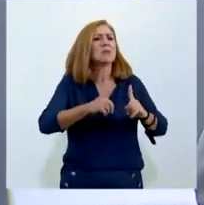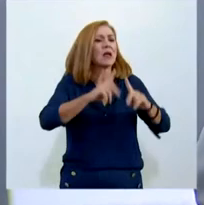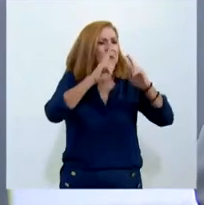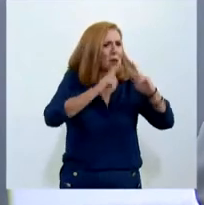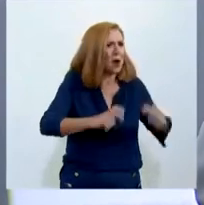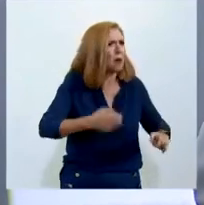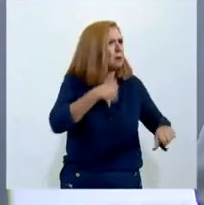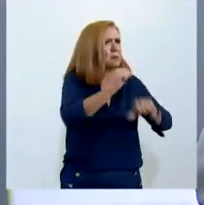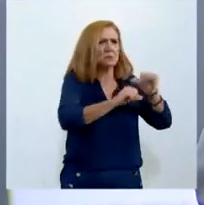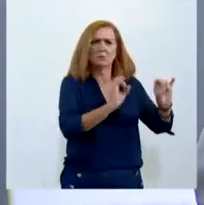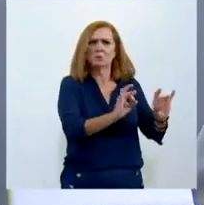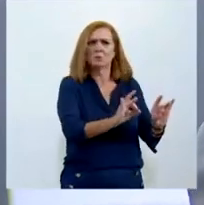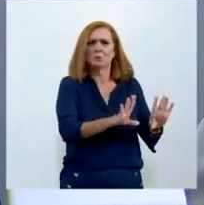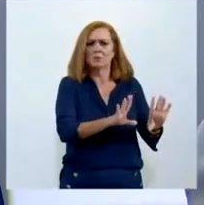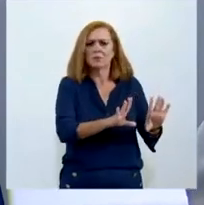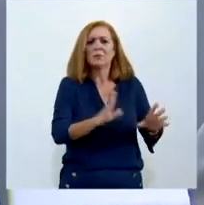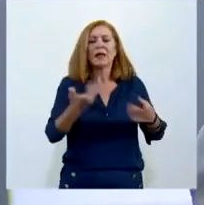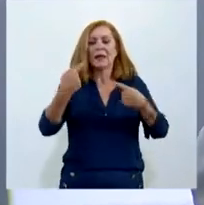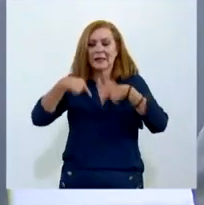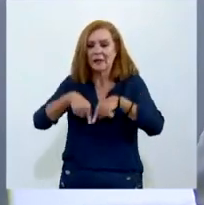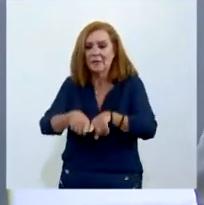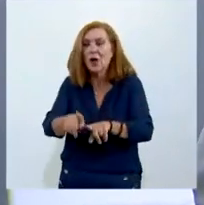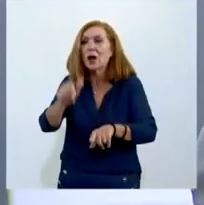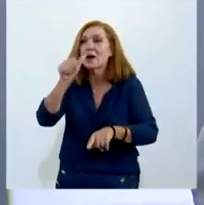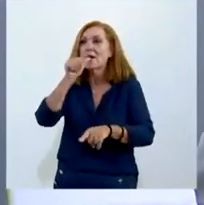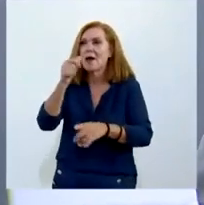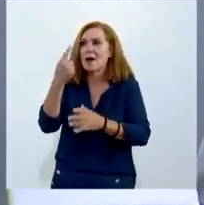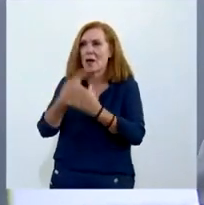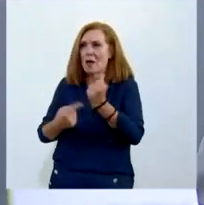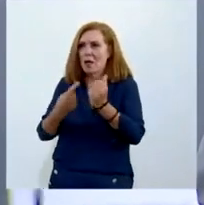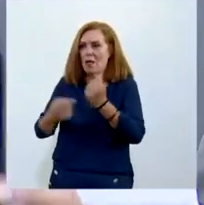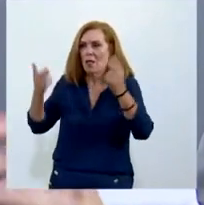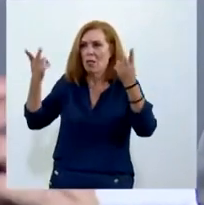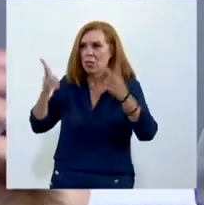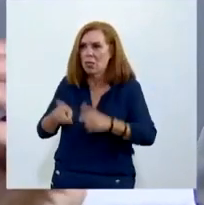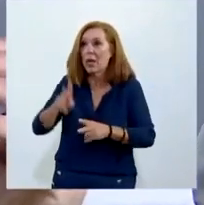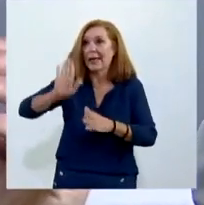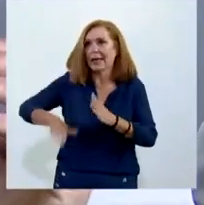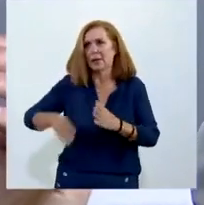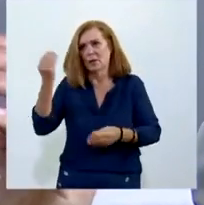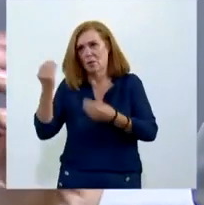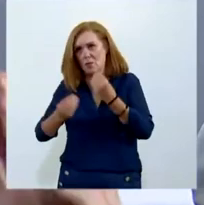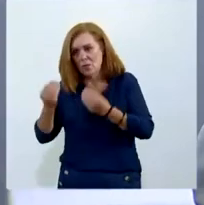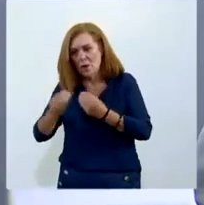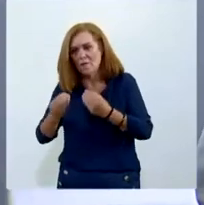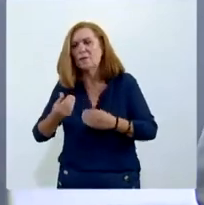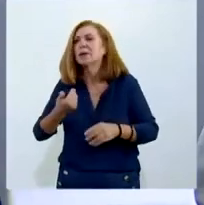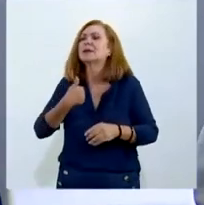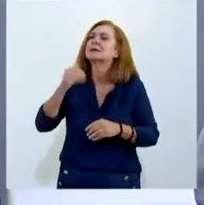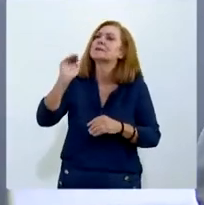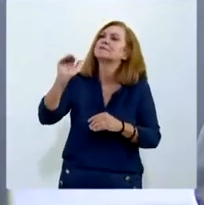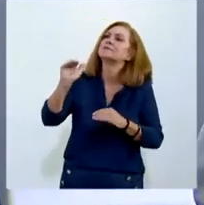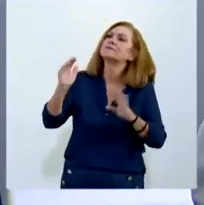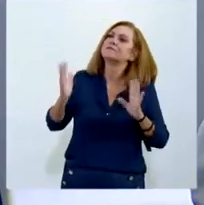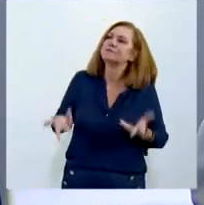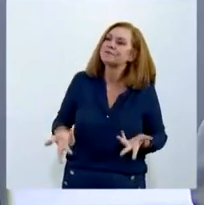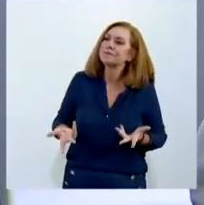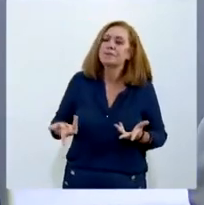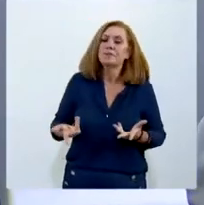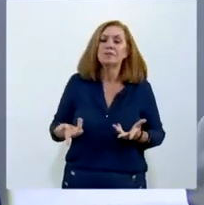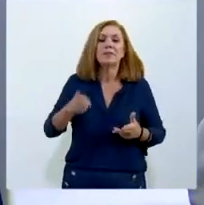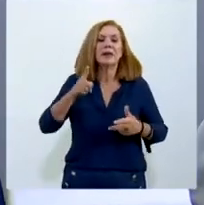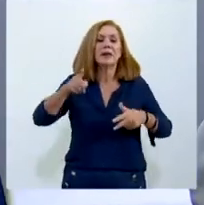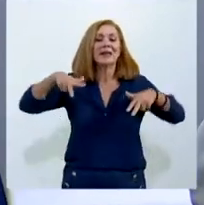δυστυχώς. Ταυτόχρονα, η έλλειψη νερού αποτελεί καθημερινό πρόβλημα στους κρητικούς. Η ερώτησή μου είναι η εξής. Πώς μπορεί